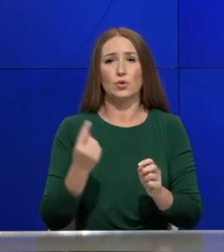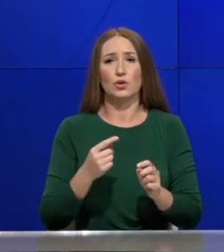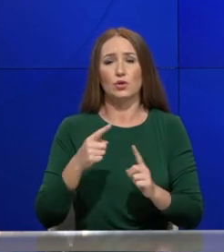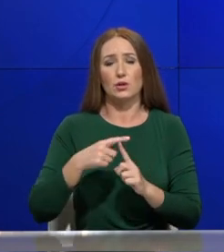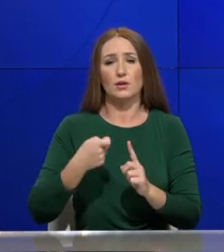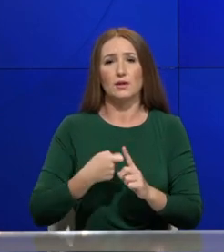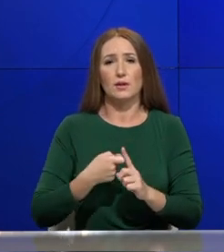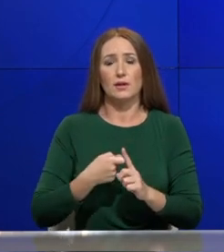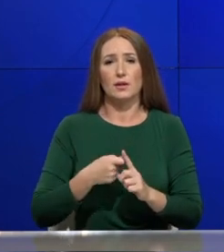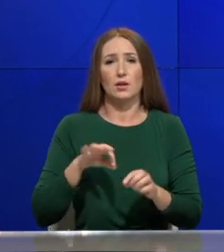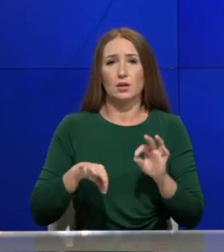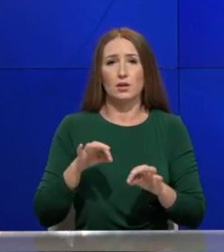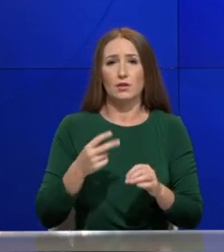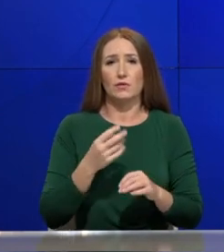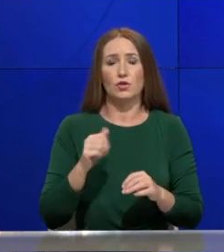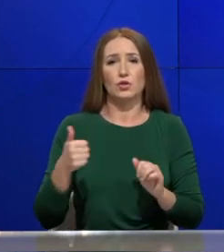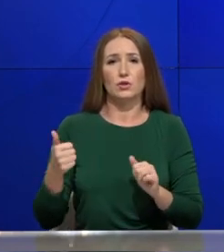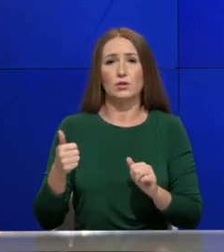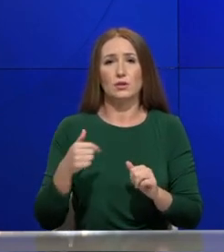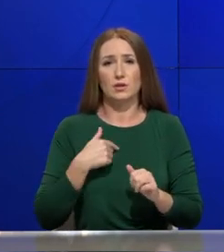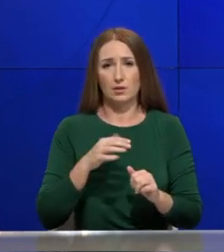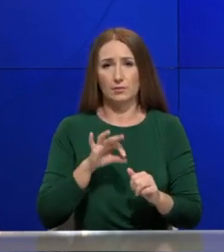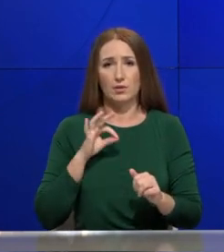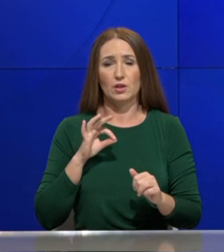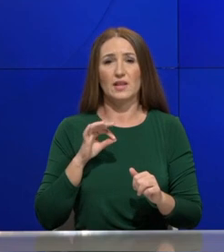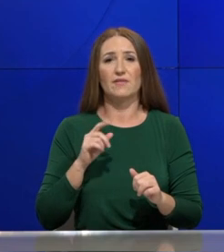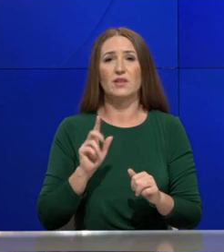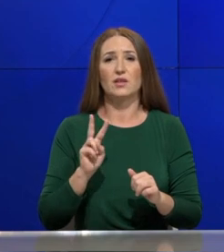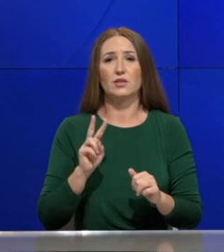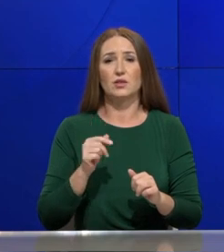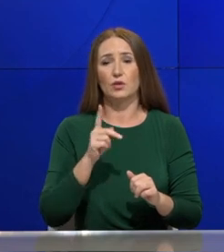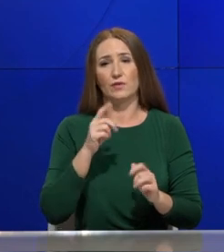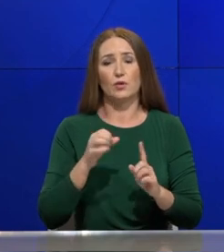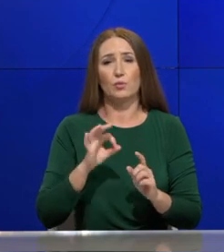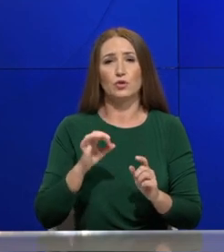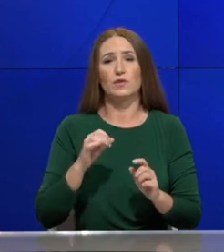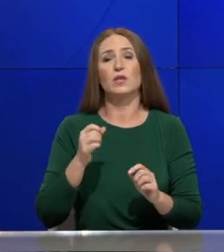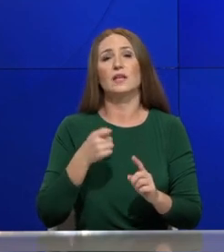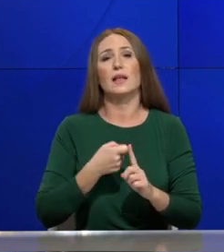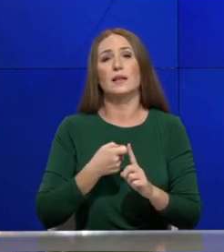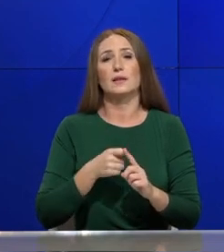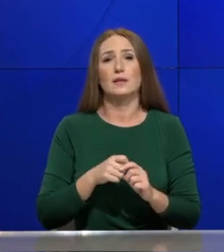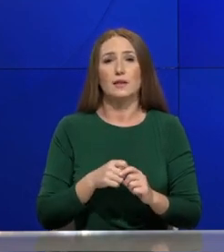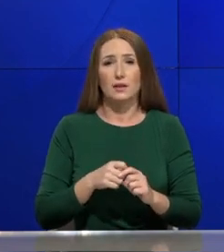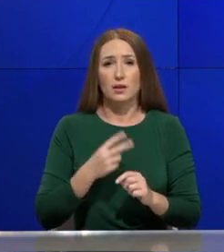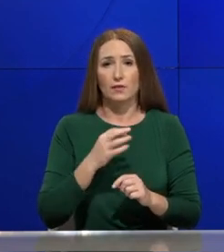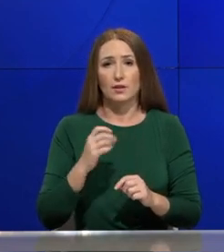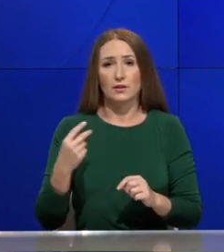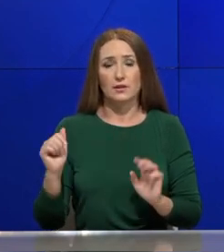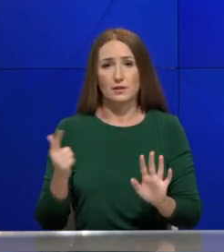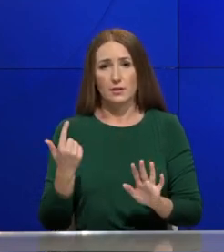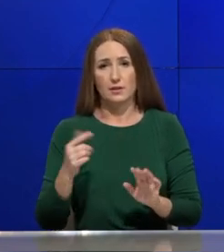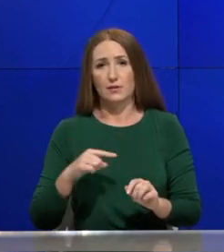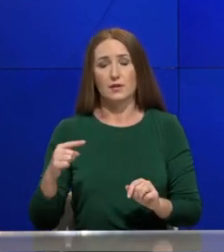Na lokalnim izborima 2016. godine izabran sam za vijećnika u općinskom vijeću Kalesija. Od 2017. do